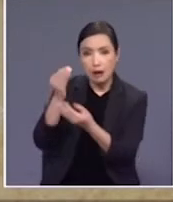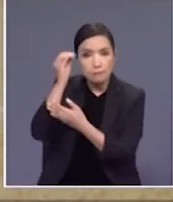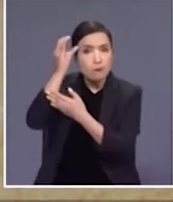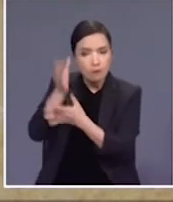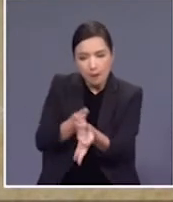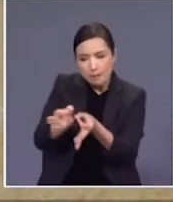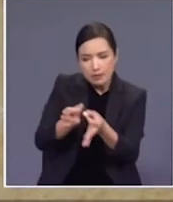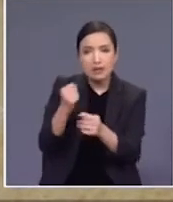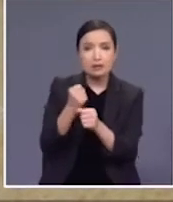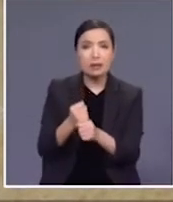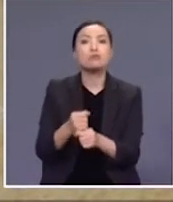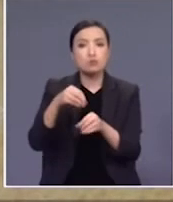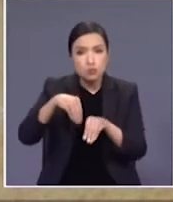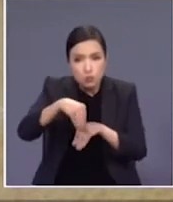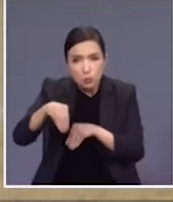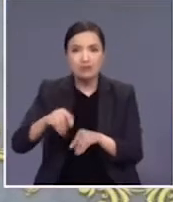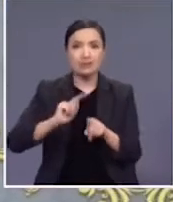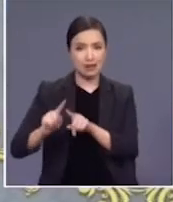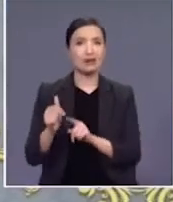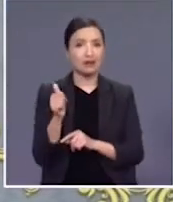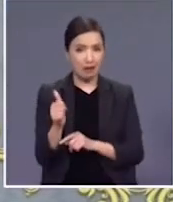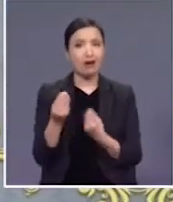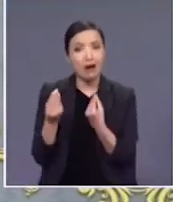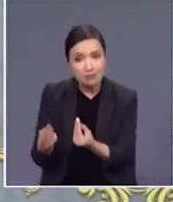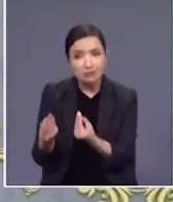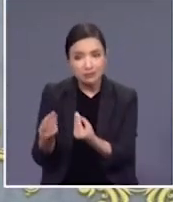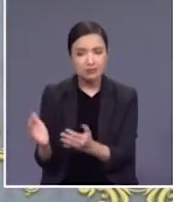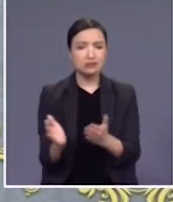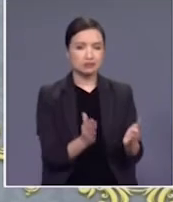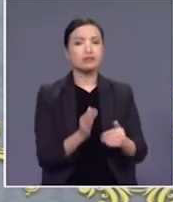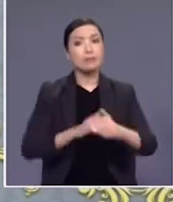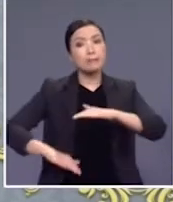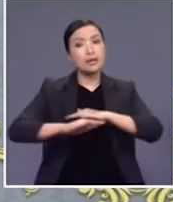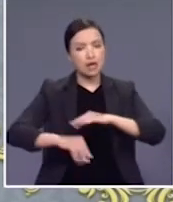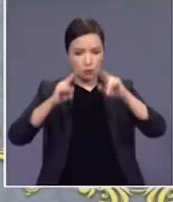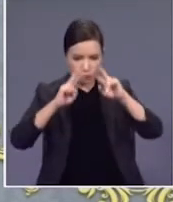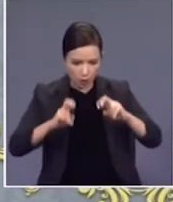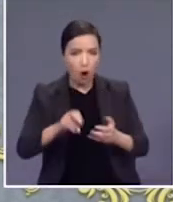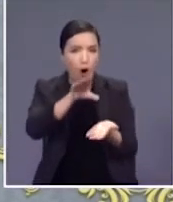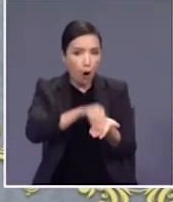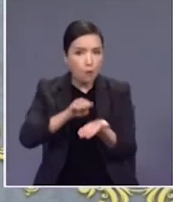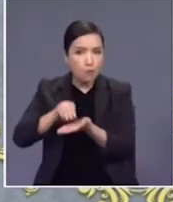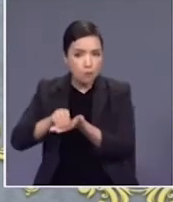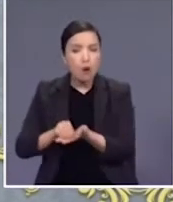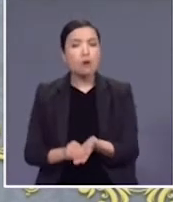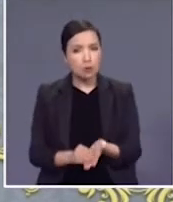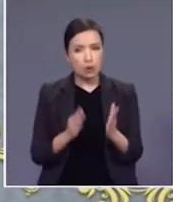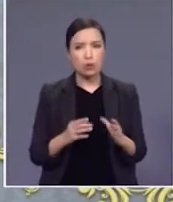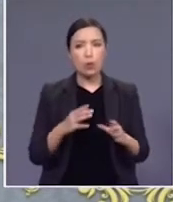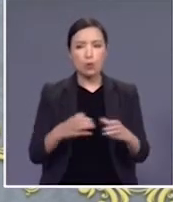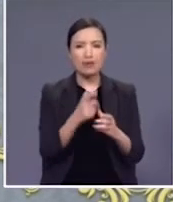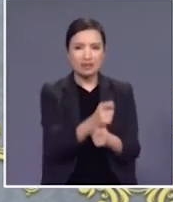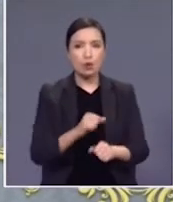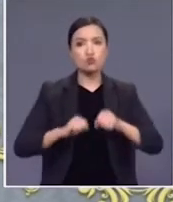กษาในการผลิตด้วยนะครับแนวทางเหล่านี้อยู่บนพื้นฐานการวิเคราะห์ข้อมูลและบทเรียนของเกษตรกรรุ่นใหม่